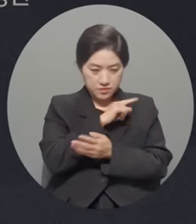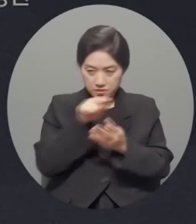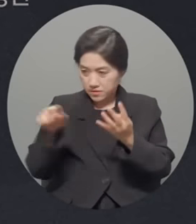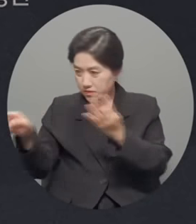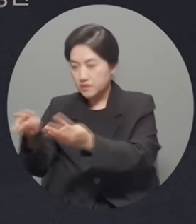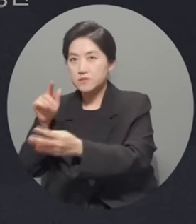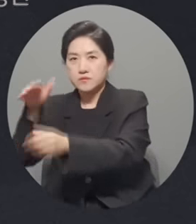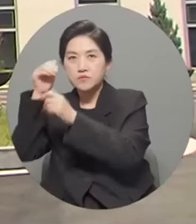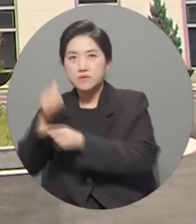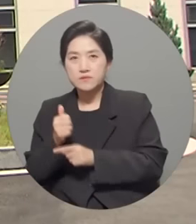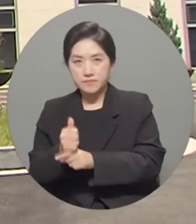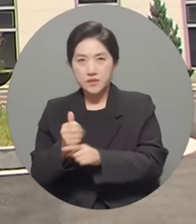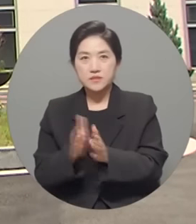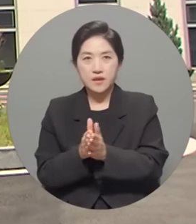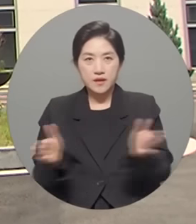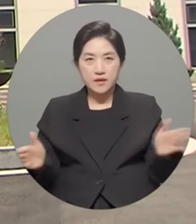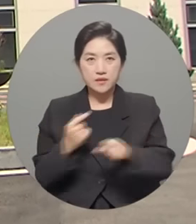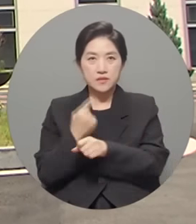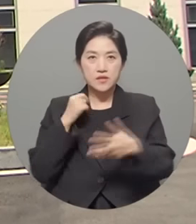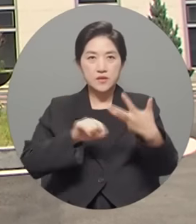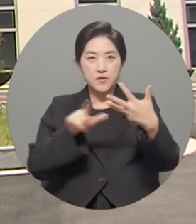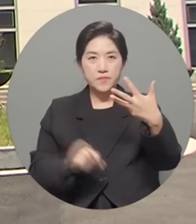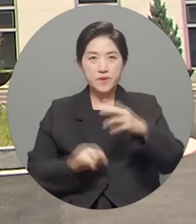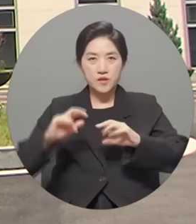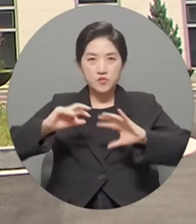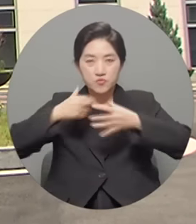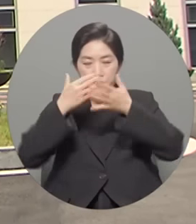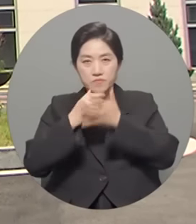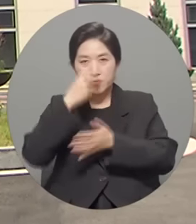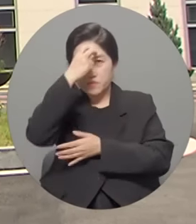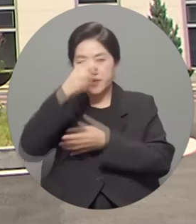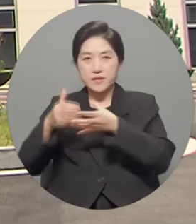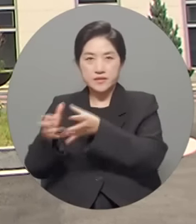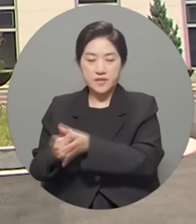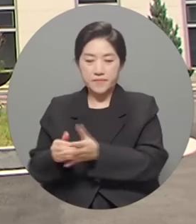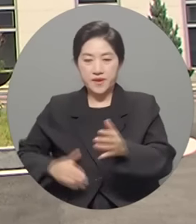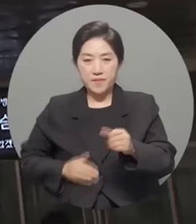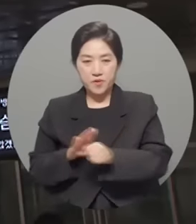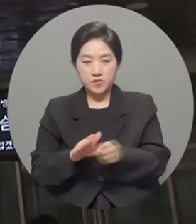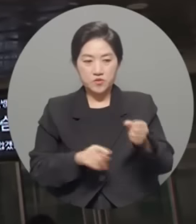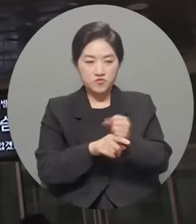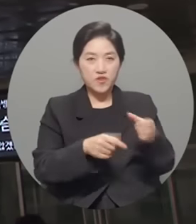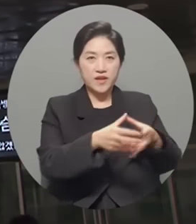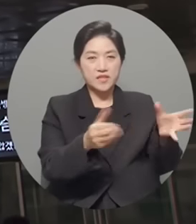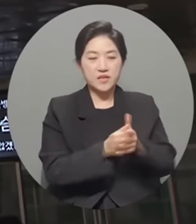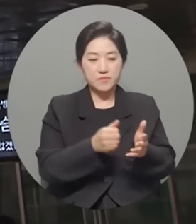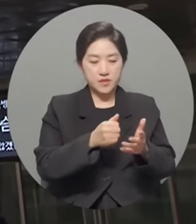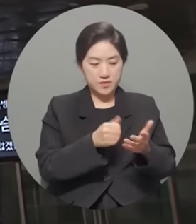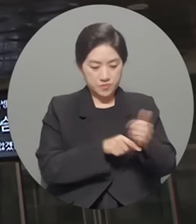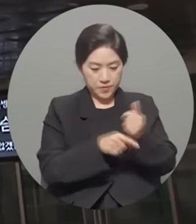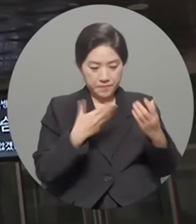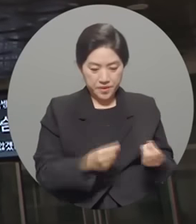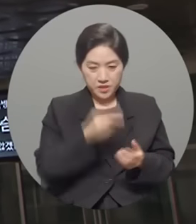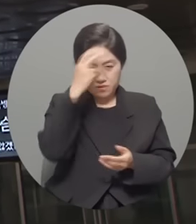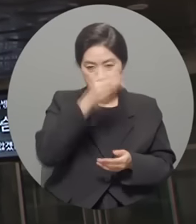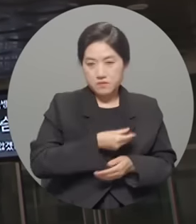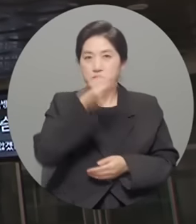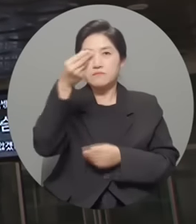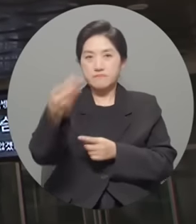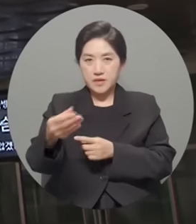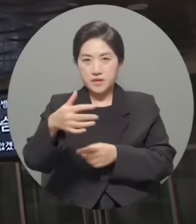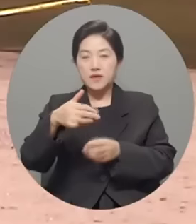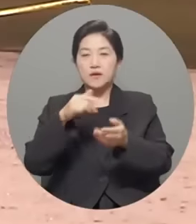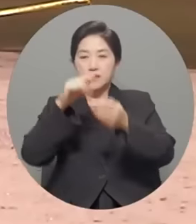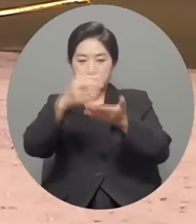겁니다. 작년 8월 국방부 검찰단은 해병대 수사단이 경찰에 넘긴 최상병 사건 기록을